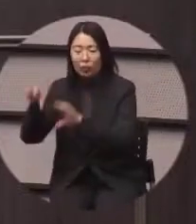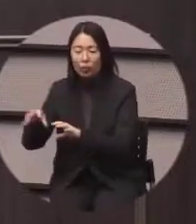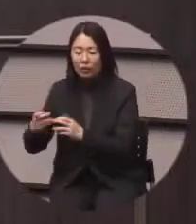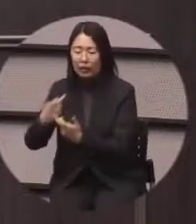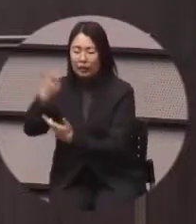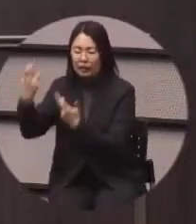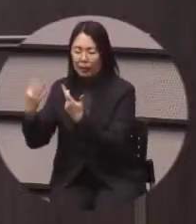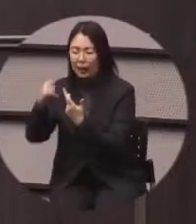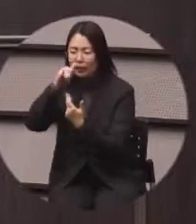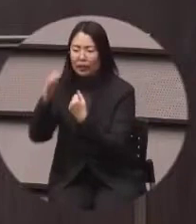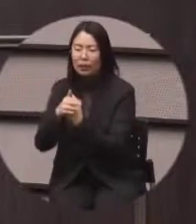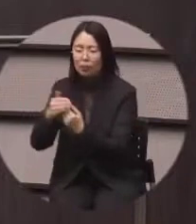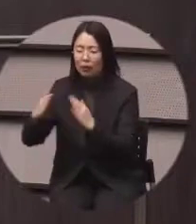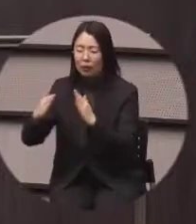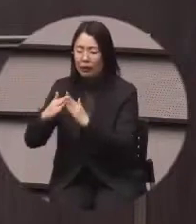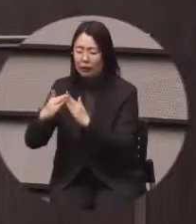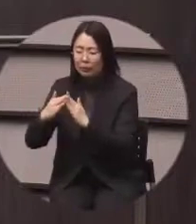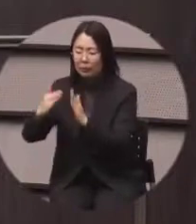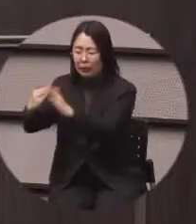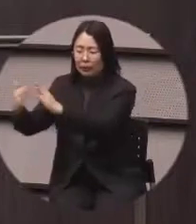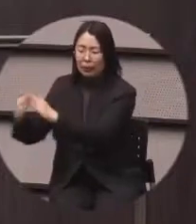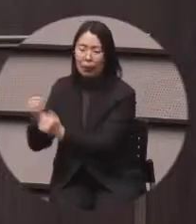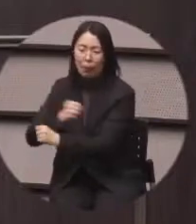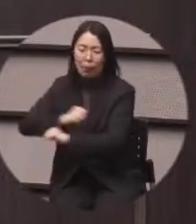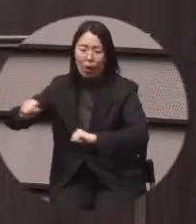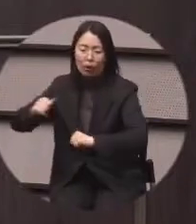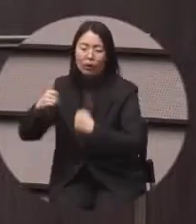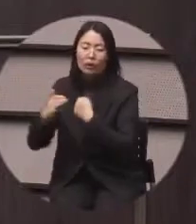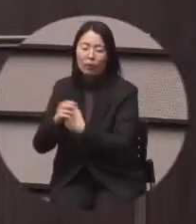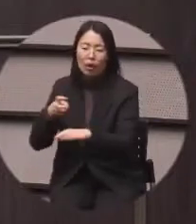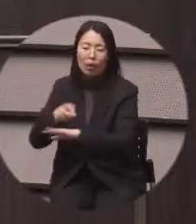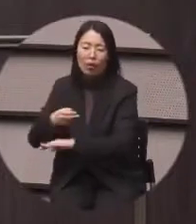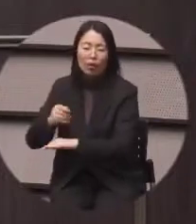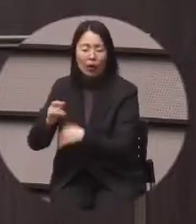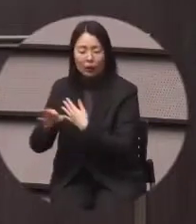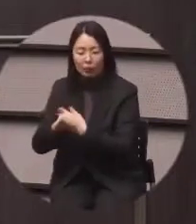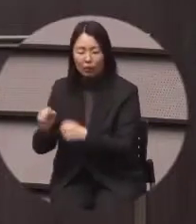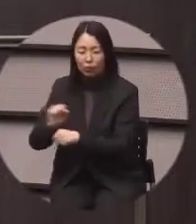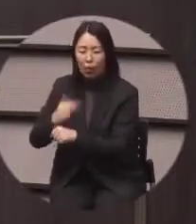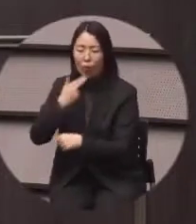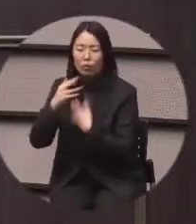벽지 지역이 많아 자가용 없이는 이동에 막대한 지장이 있는 실정입니다.